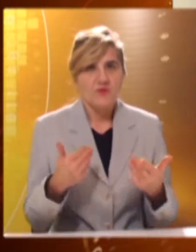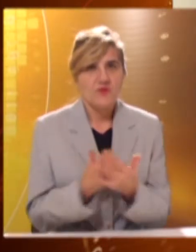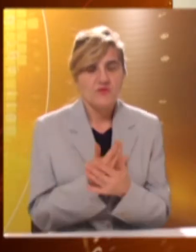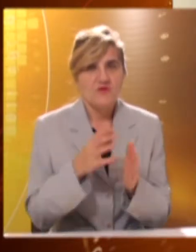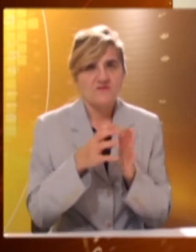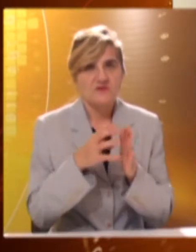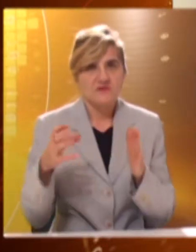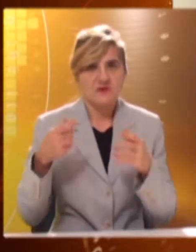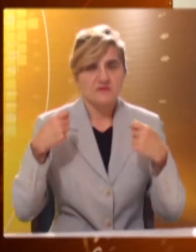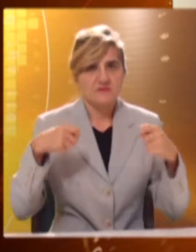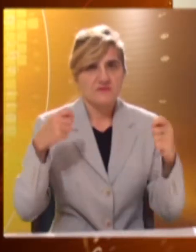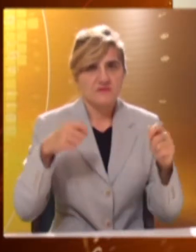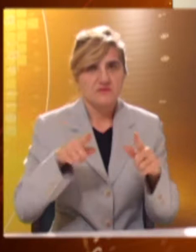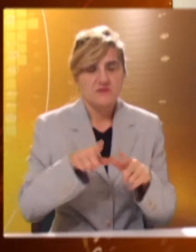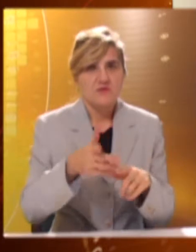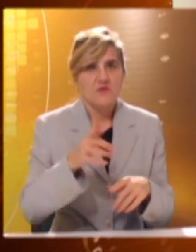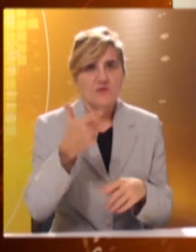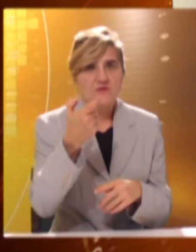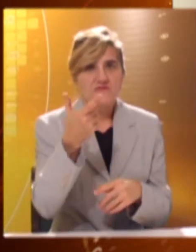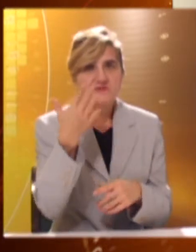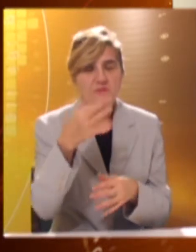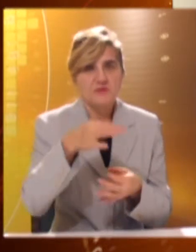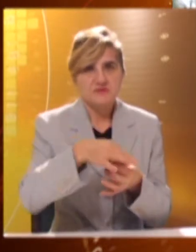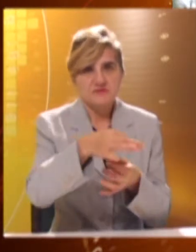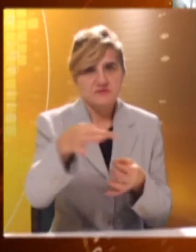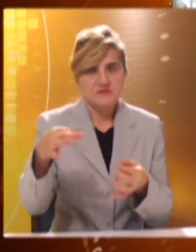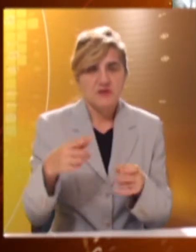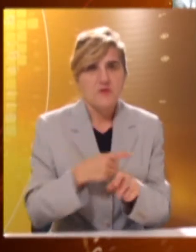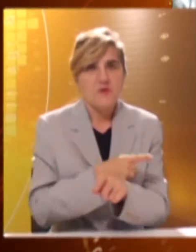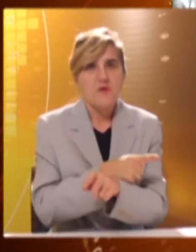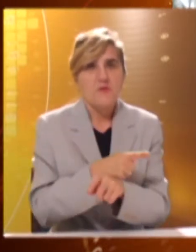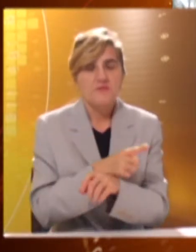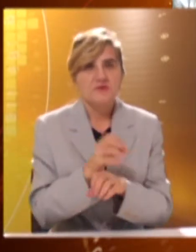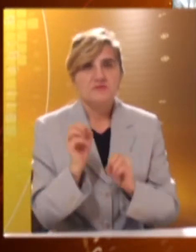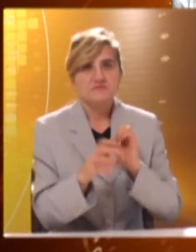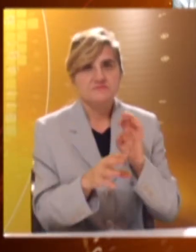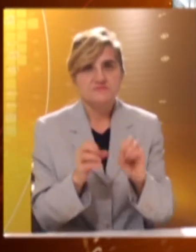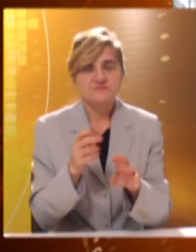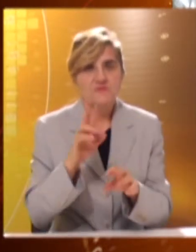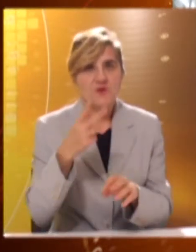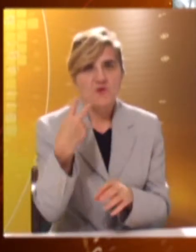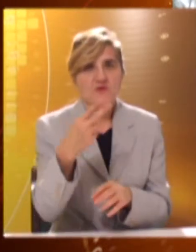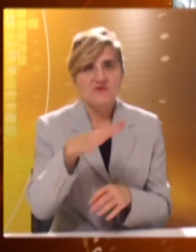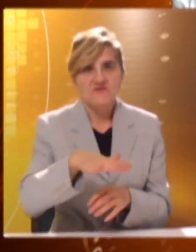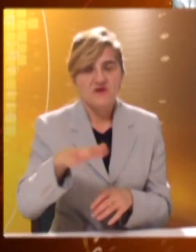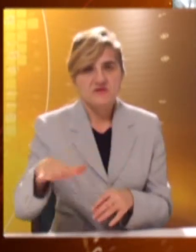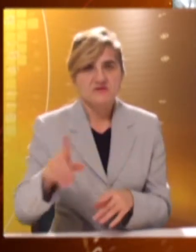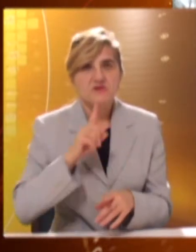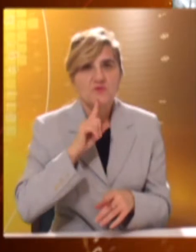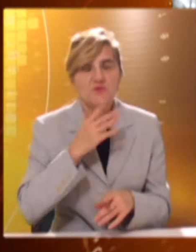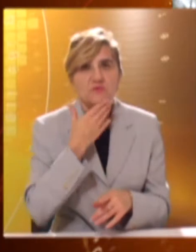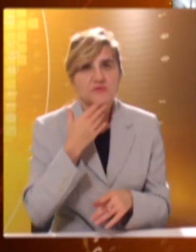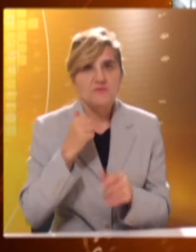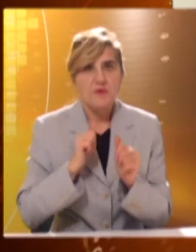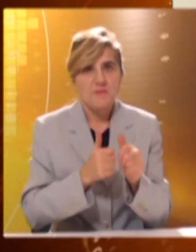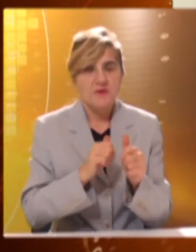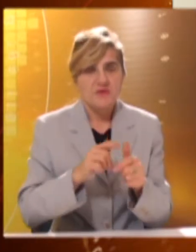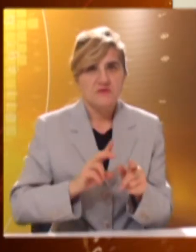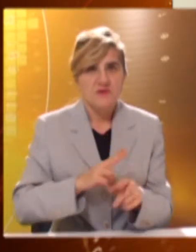Novoizgrađeni objekat je površine oko 250 kvadrata, a u njemu će privremen smeštaj moći da potraži 20 mališana migranata bez pratnje